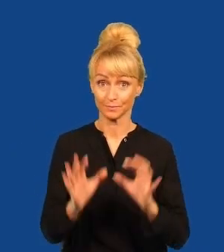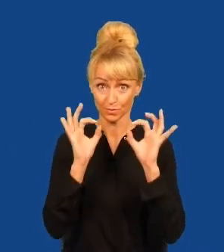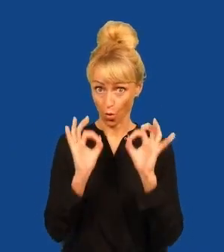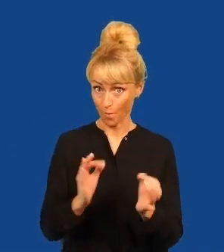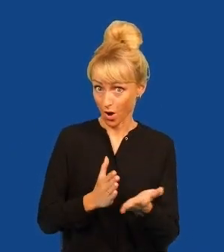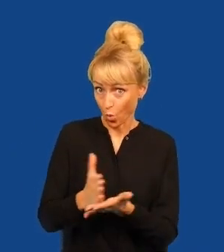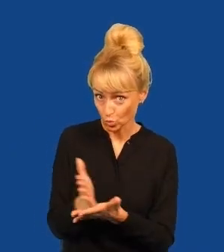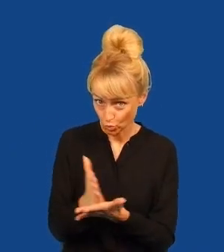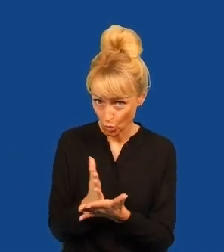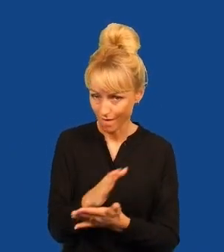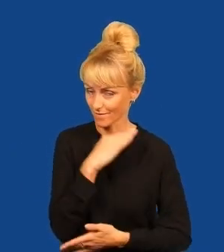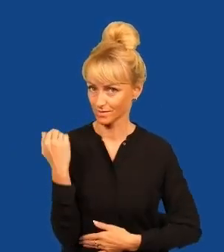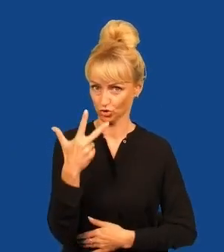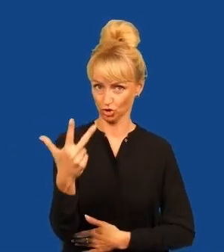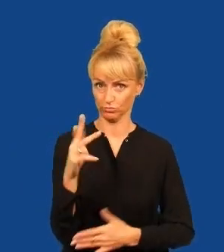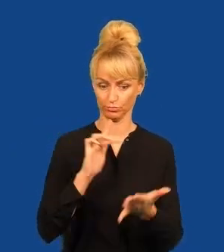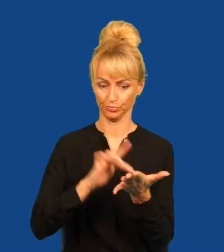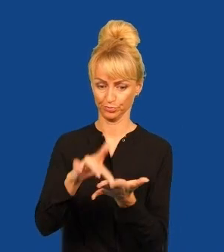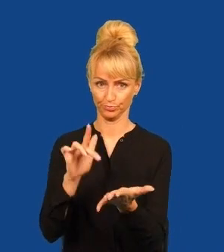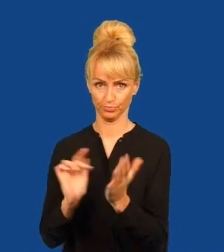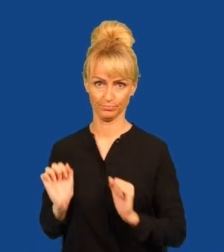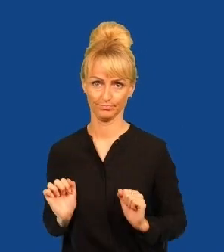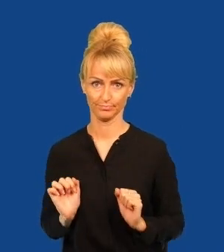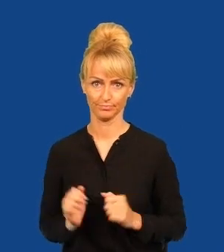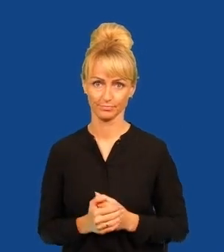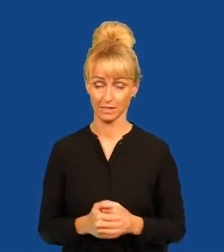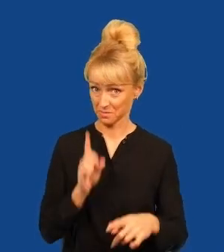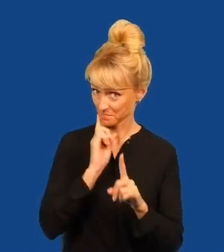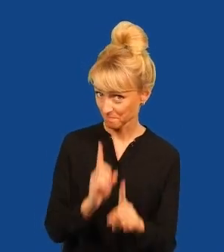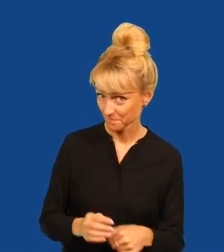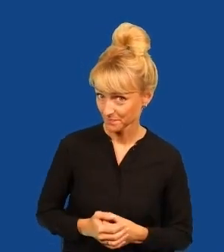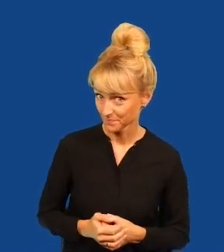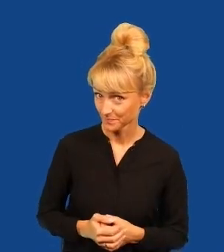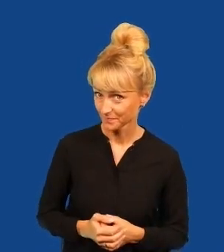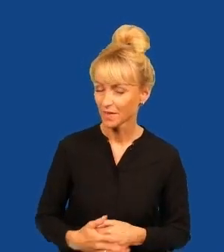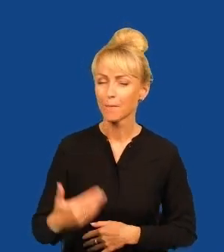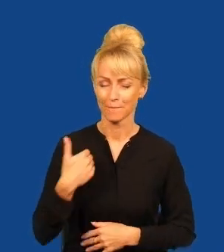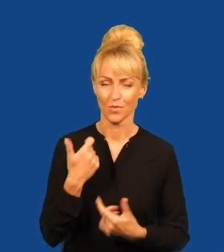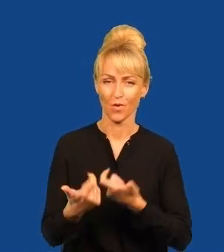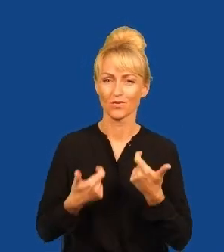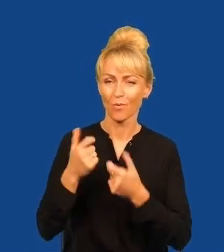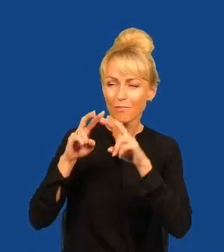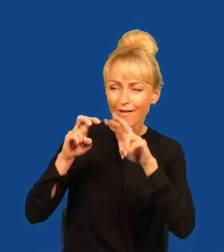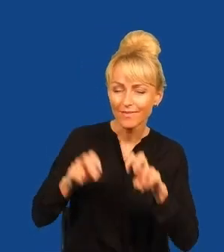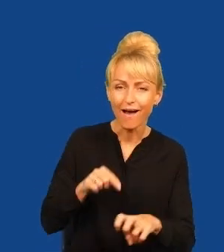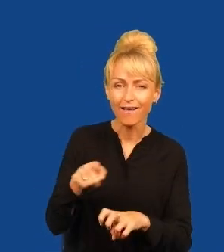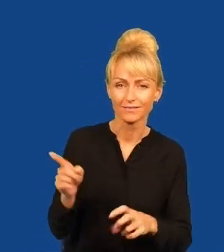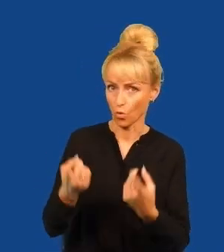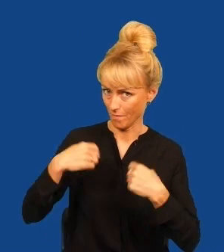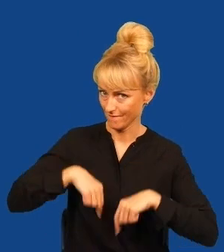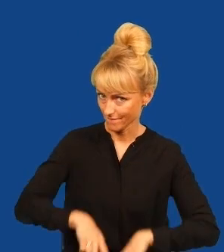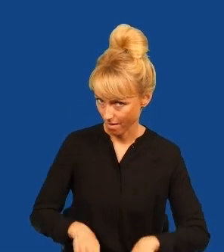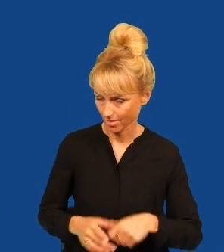Sprawdzając, badając, uczestnicząc, towarzysząc w badaniach z naszymi obywatelami, z naszymi użytkownikami, zobaczyliśmy,